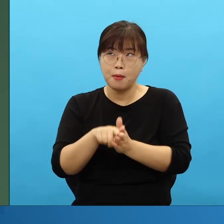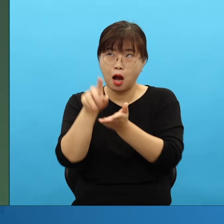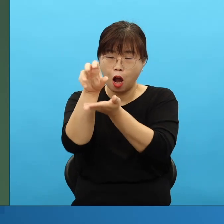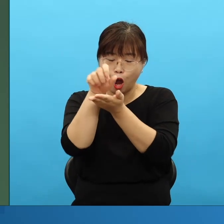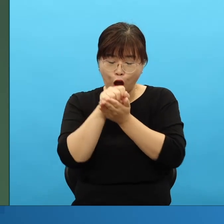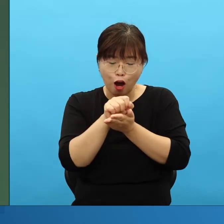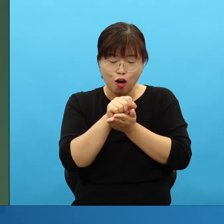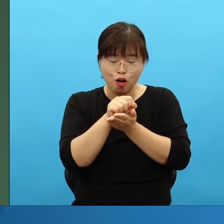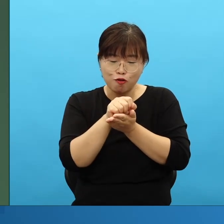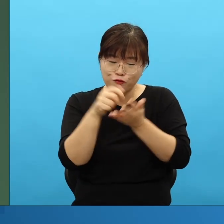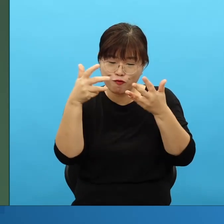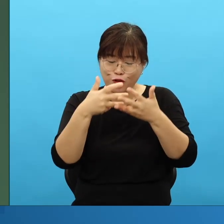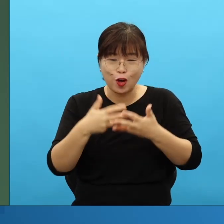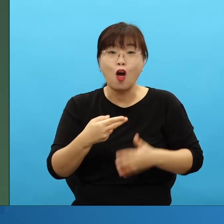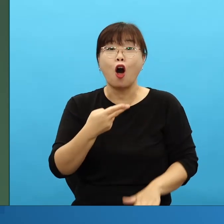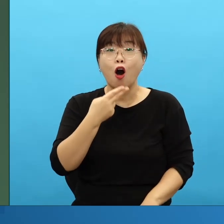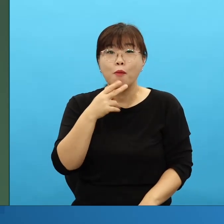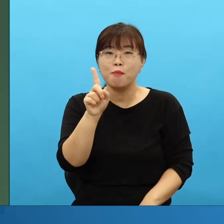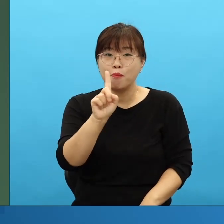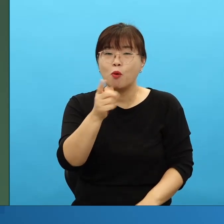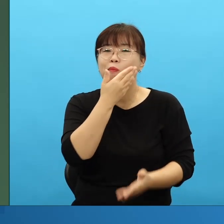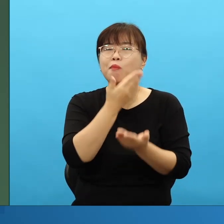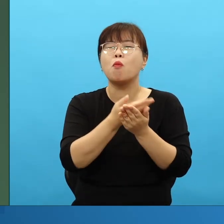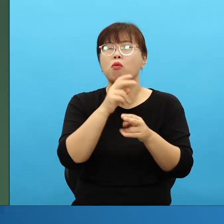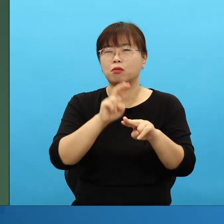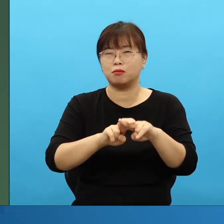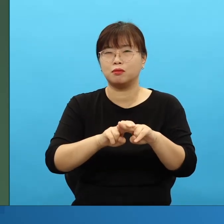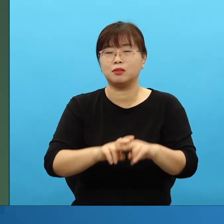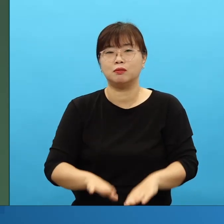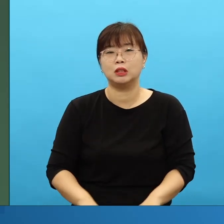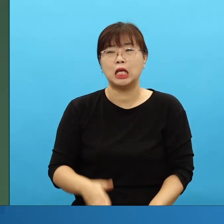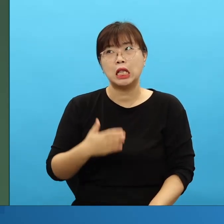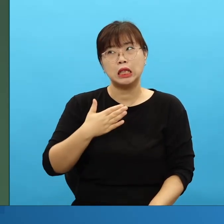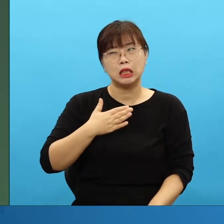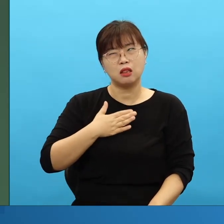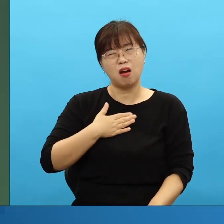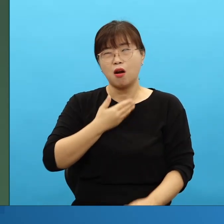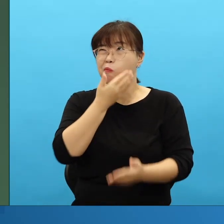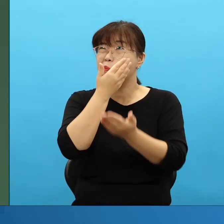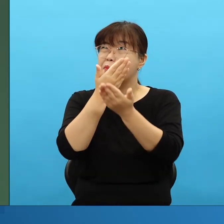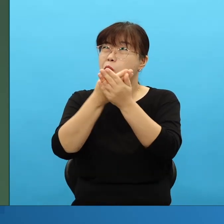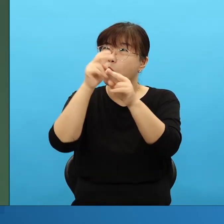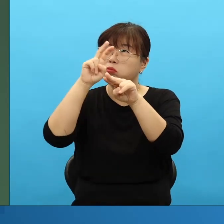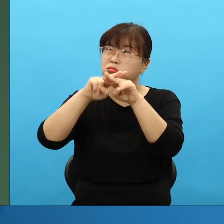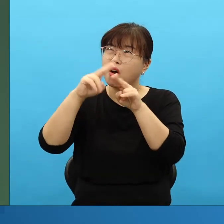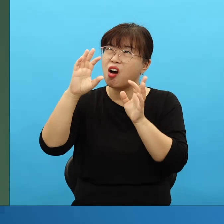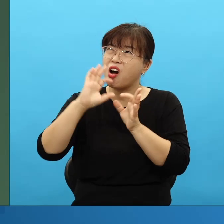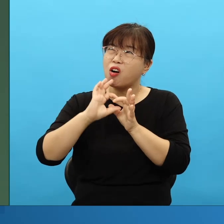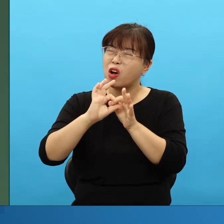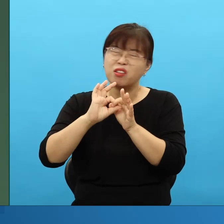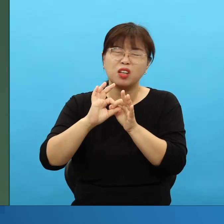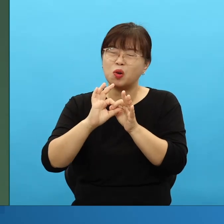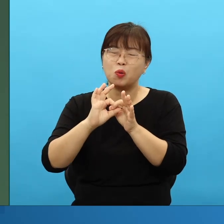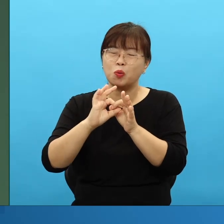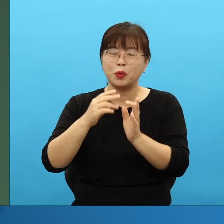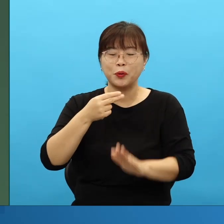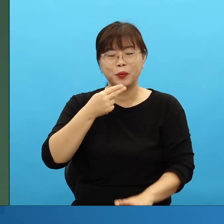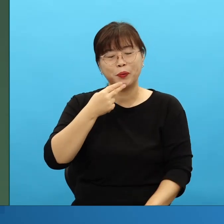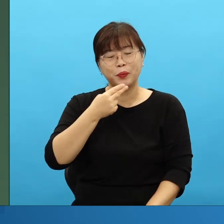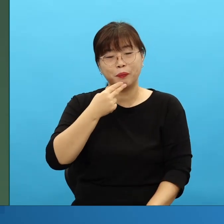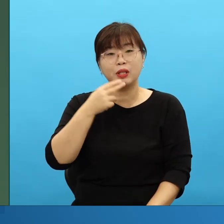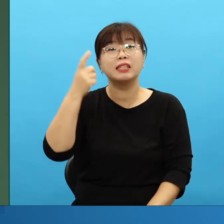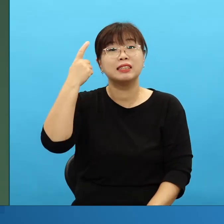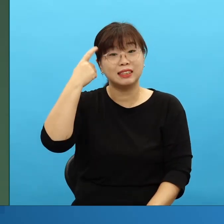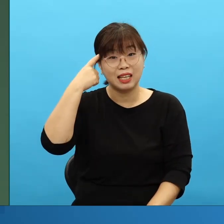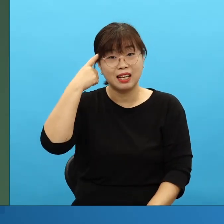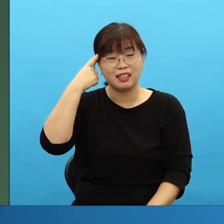already recorded in the Bible. 이게 내하고 별로 관계가 없단 말이에요. But people think that this really has nothing to do with them, this camp of the film.